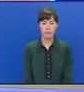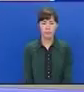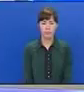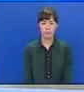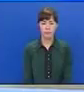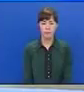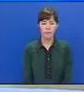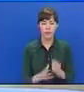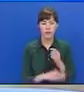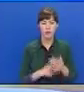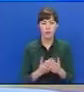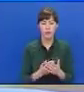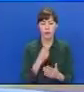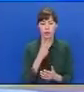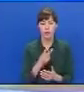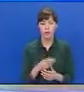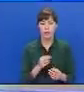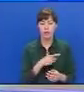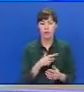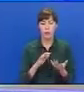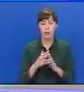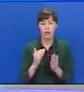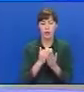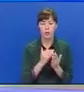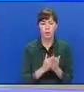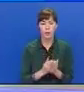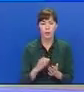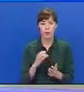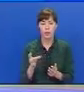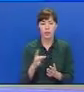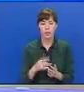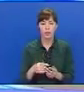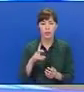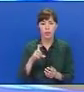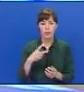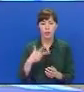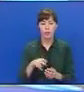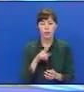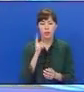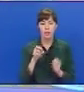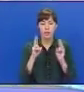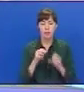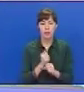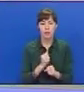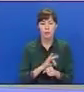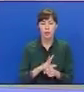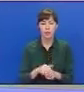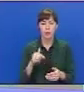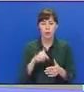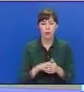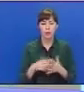Жалғастырамыз. Соңғы мәліметке сүйенсек, дипломмен ауылға бағдарламасымен Созақ ауданда 120 жас маман жұмысқа орналасқан. Оның